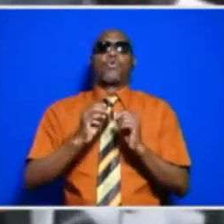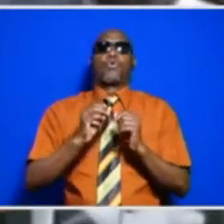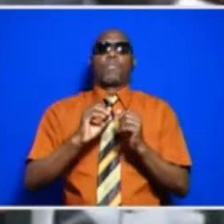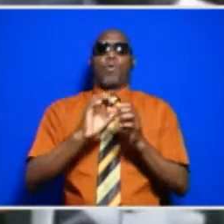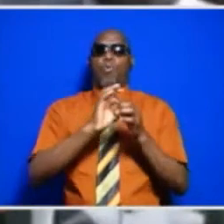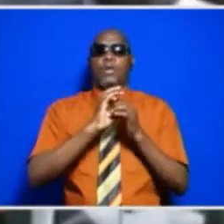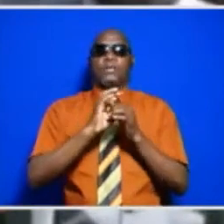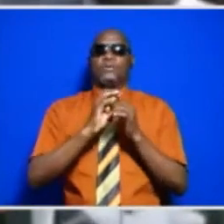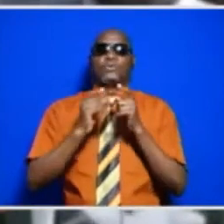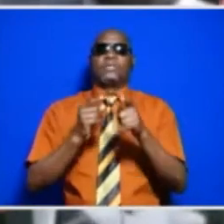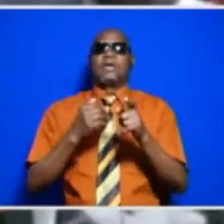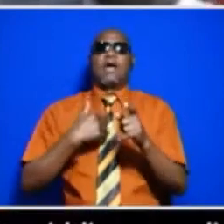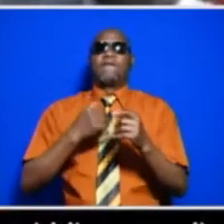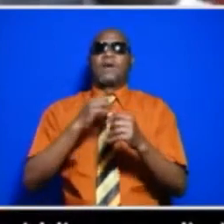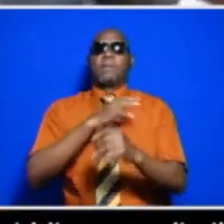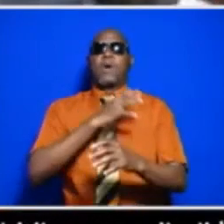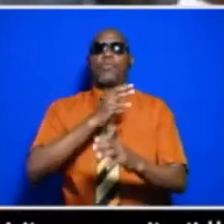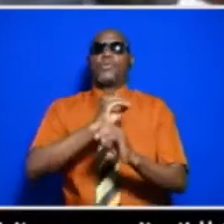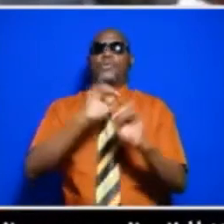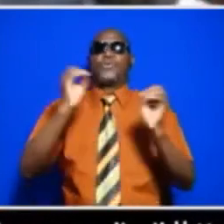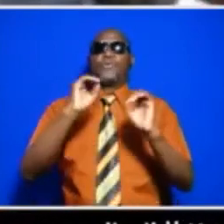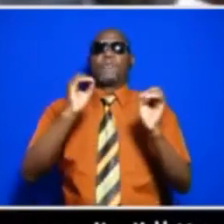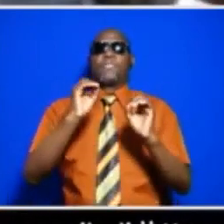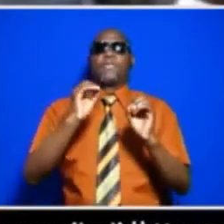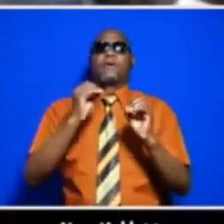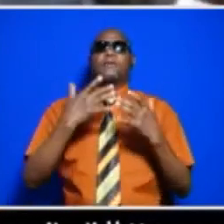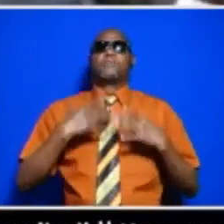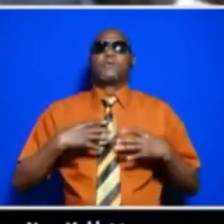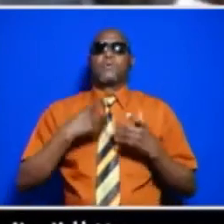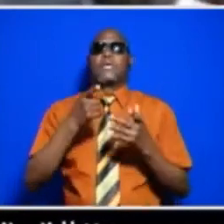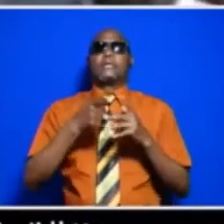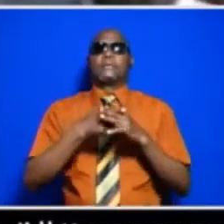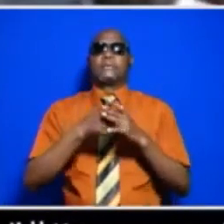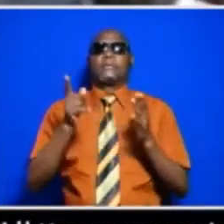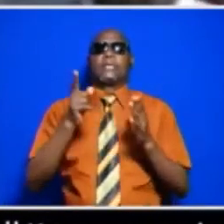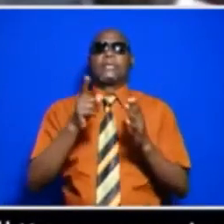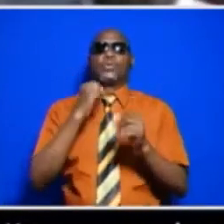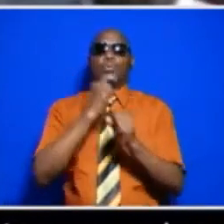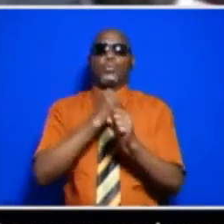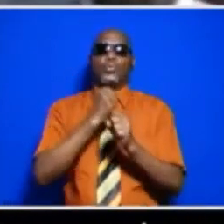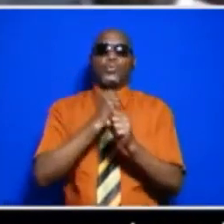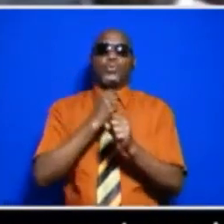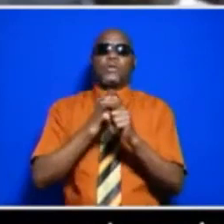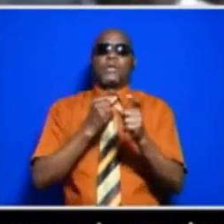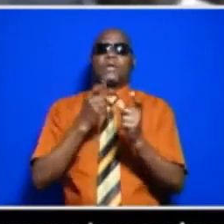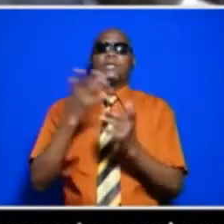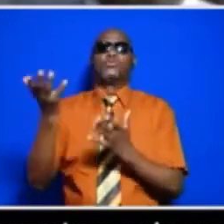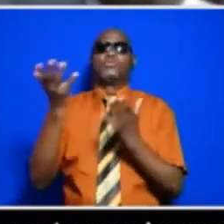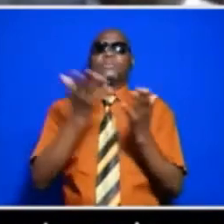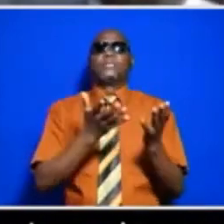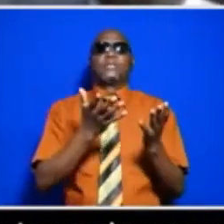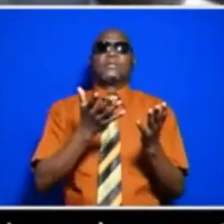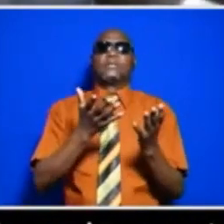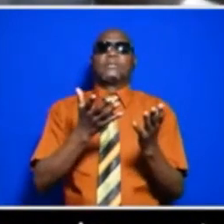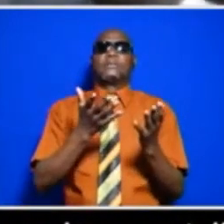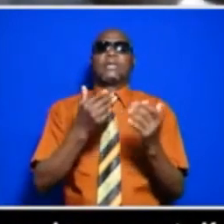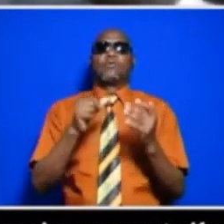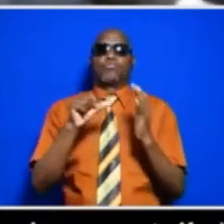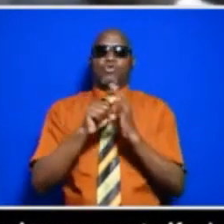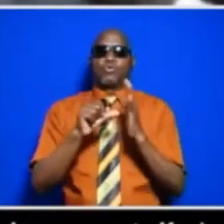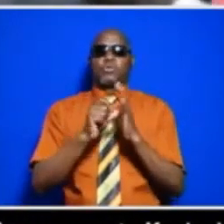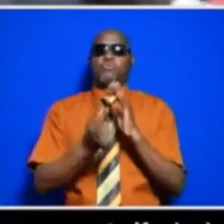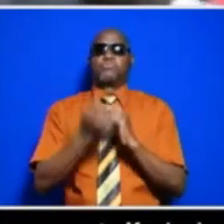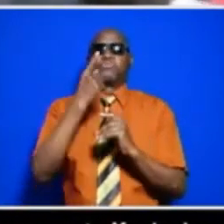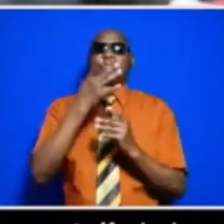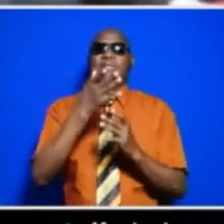nguvu kamwe, na yale mambo amejaribu kufanya pale ni mambo ya kuleta tu utatanisha ambao hauna